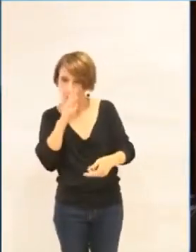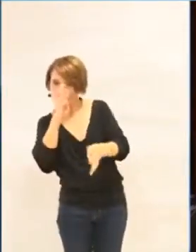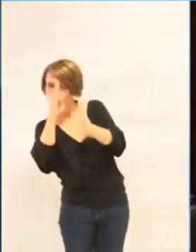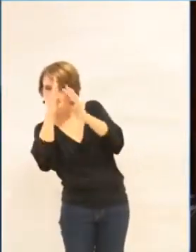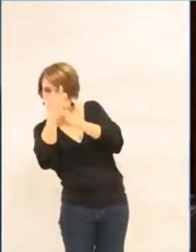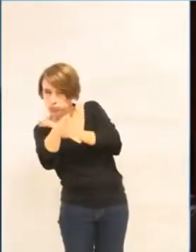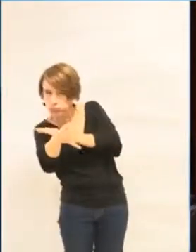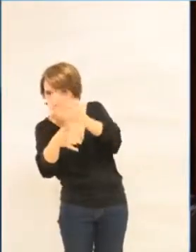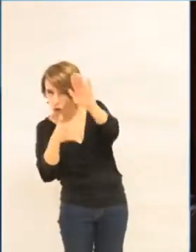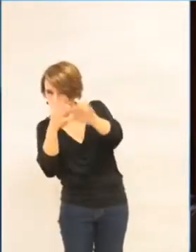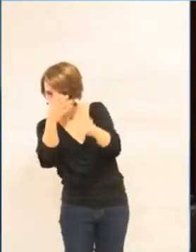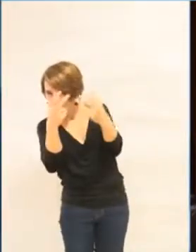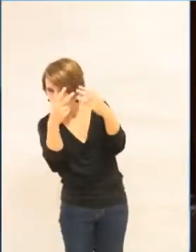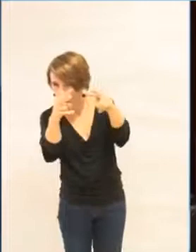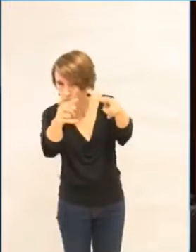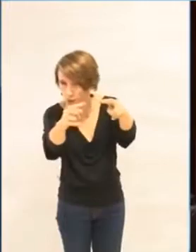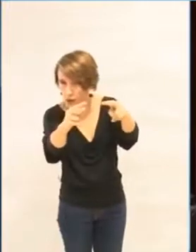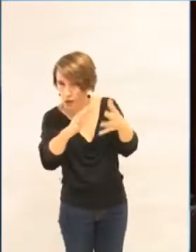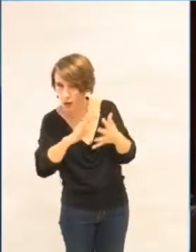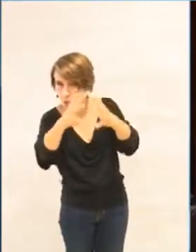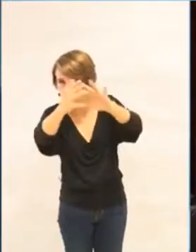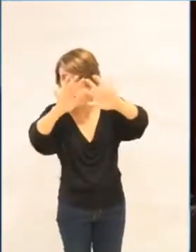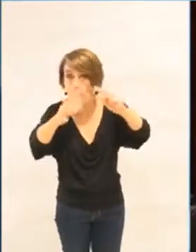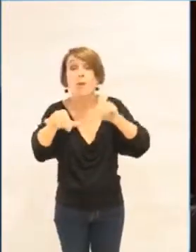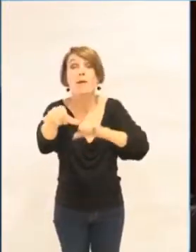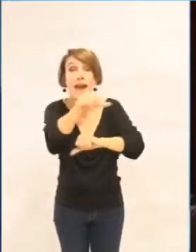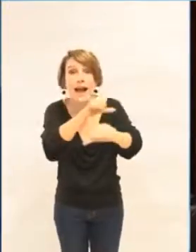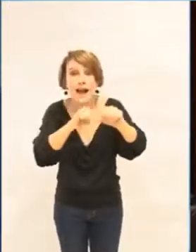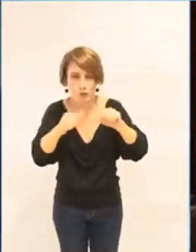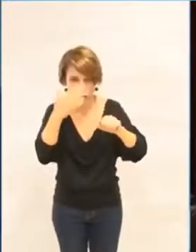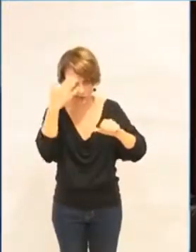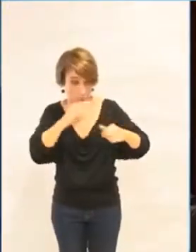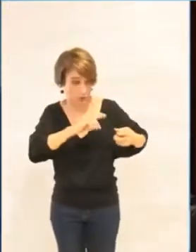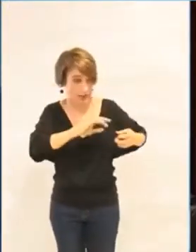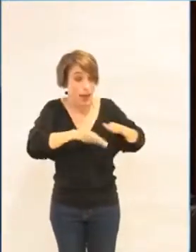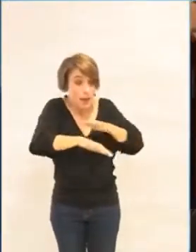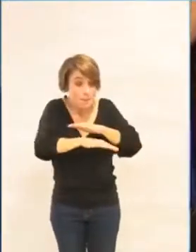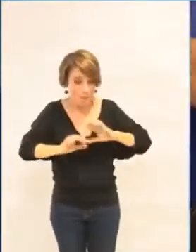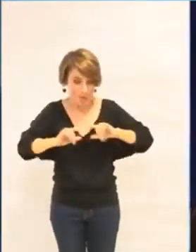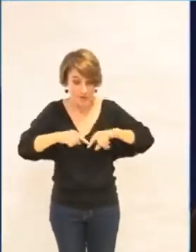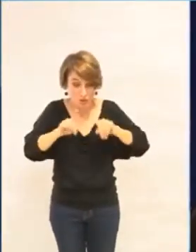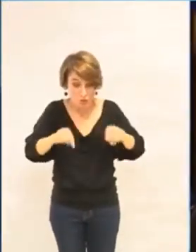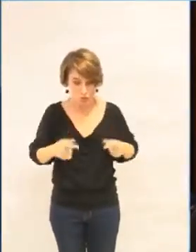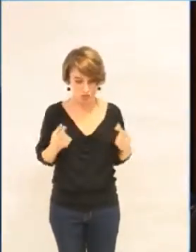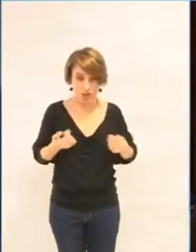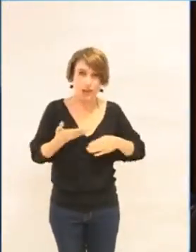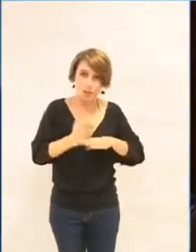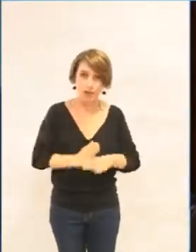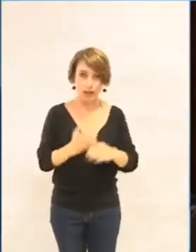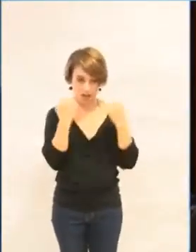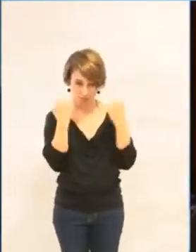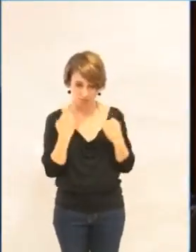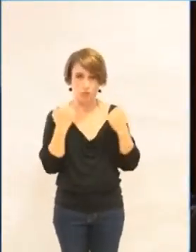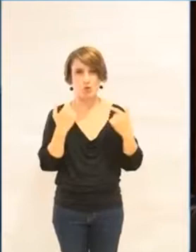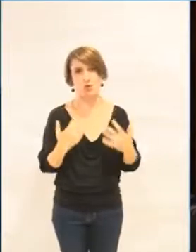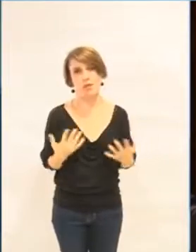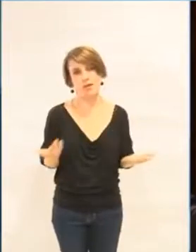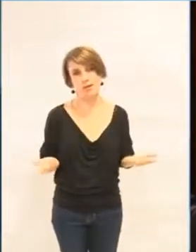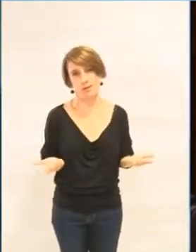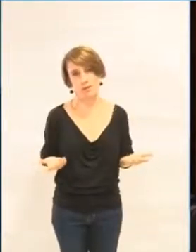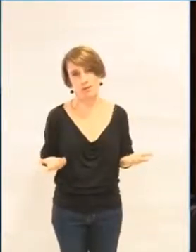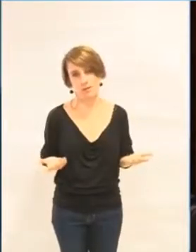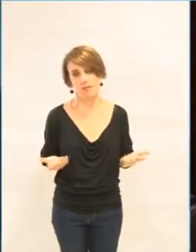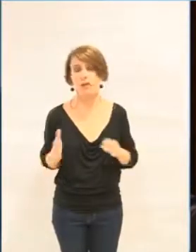nous savons sur quelle structure budgétaire nous appuyer et nous irons travailler. Ce sera mon troisième point. Il l'est